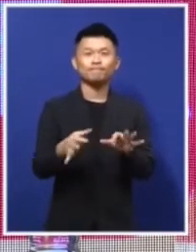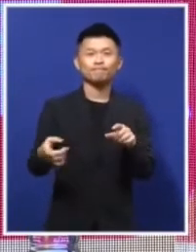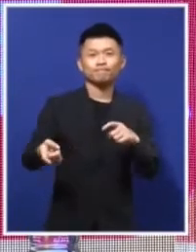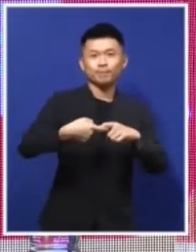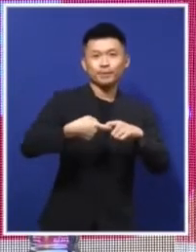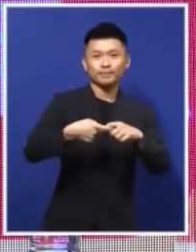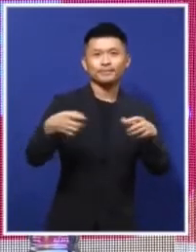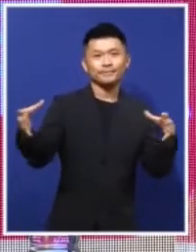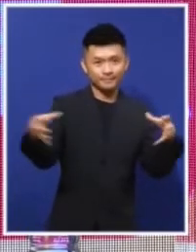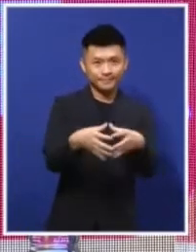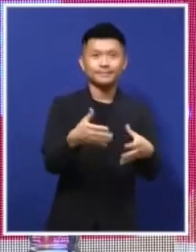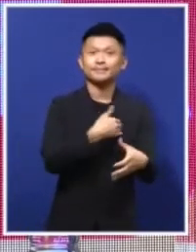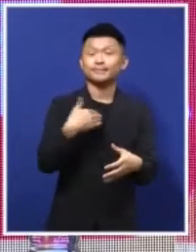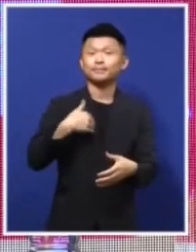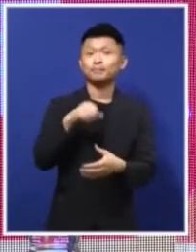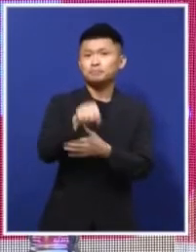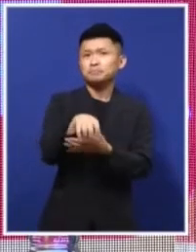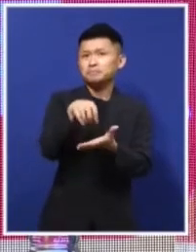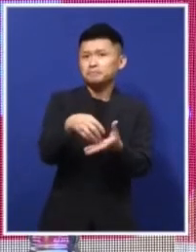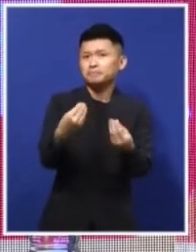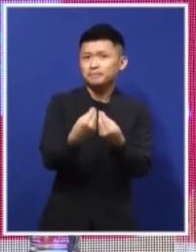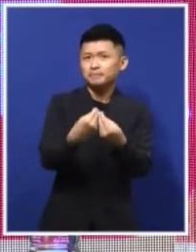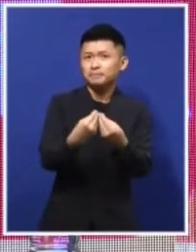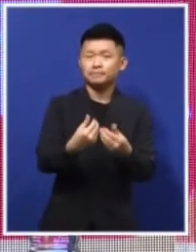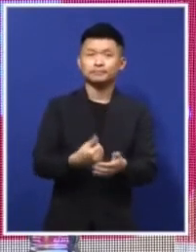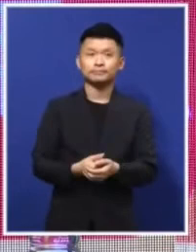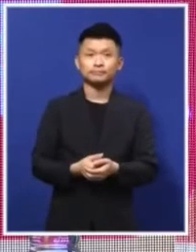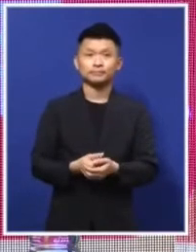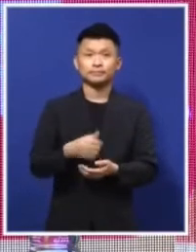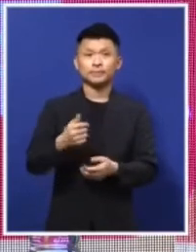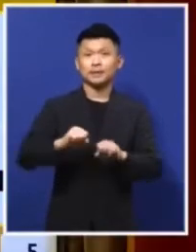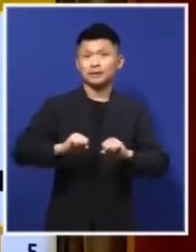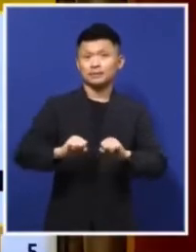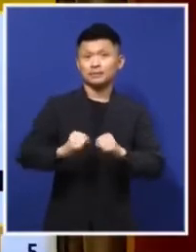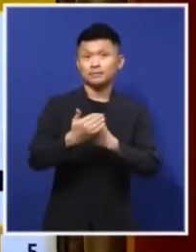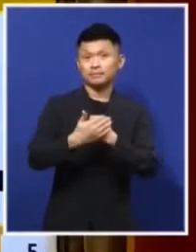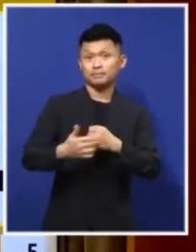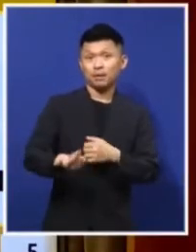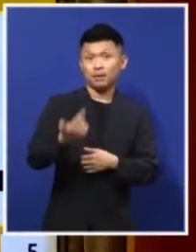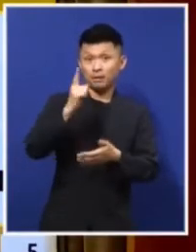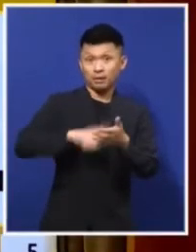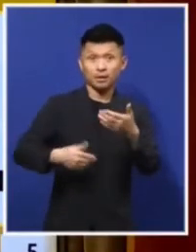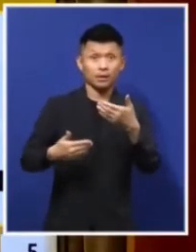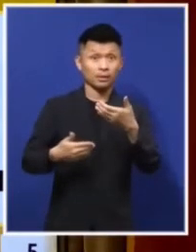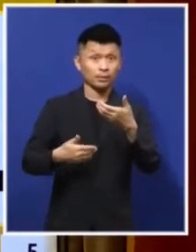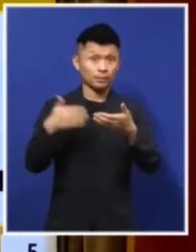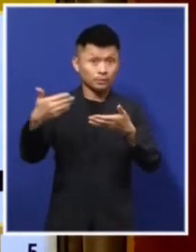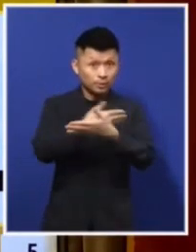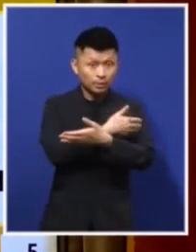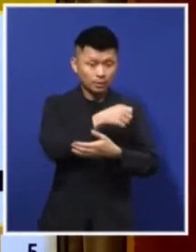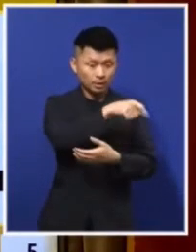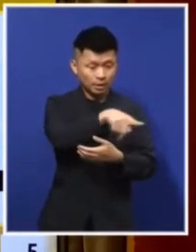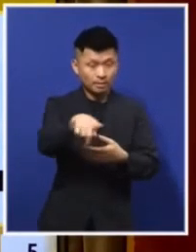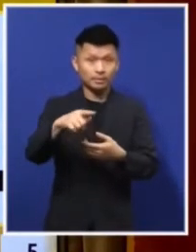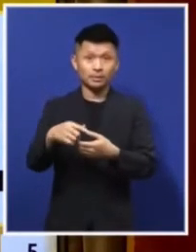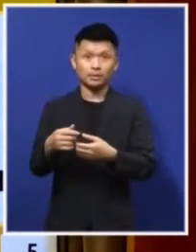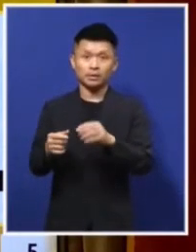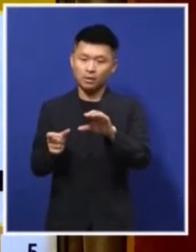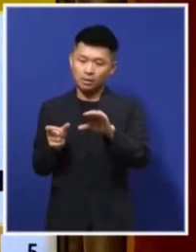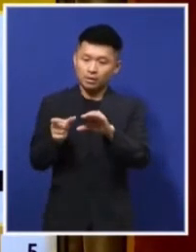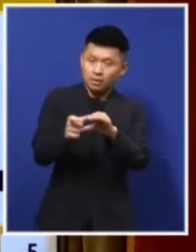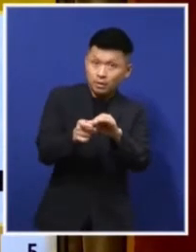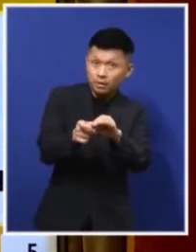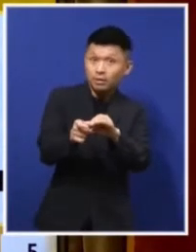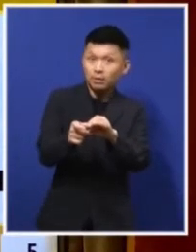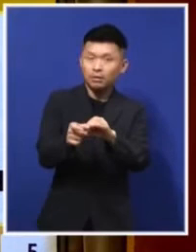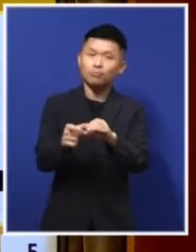定。那这个认证的方式，除了就是健保快易通的 OTP 之外，那如果你有读卡机跟电脑的话，当然也是可以用